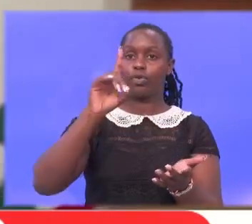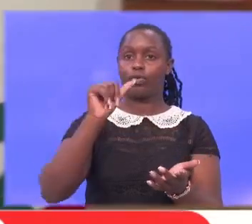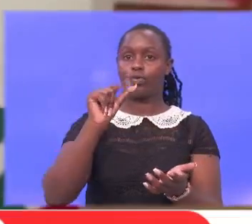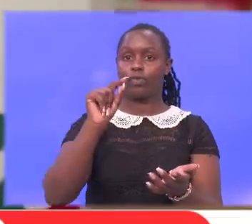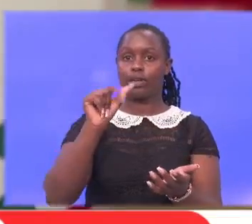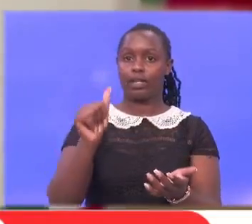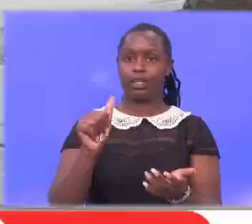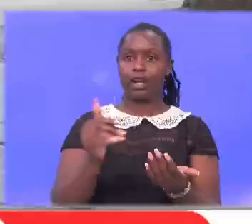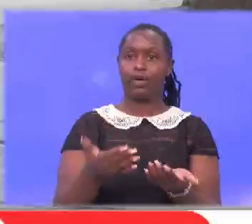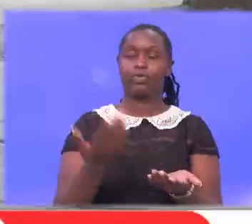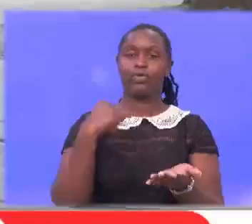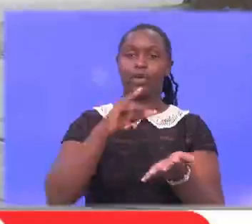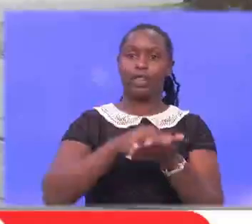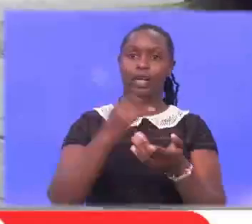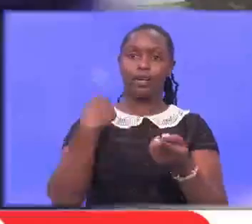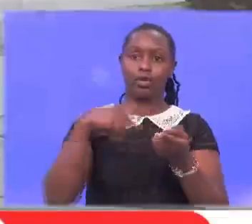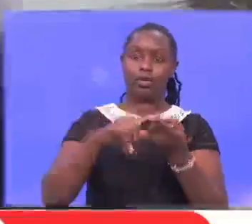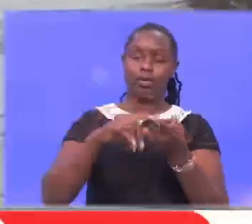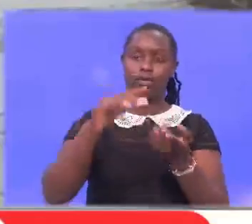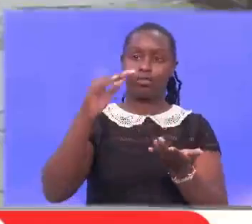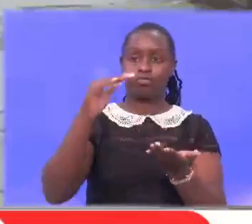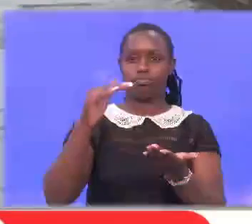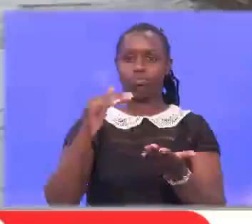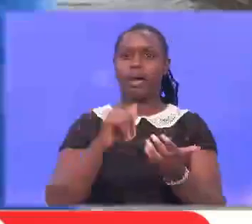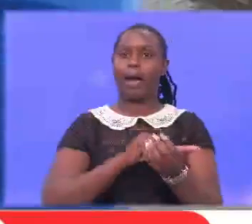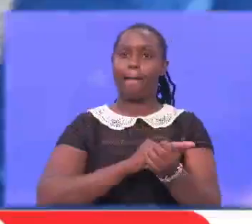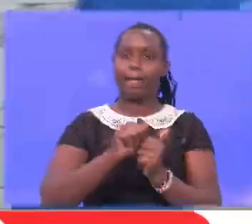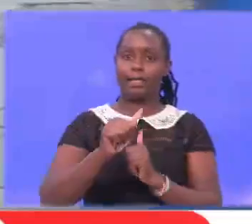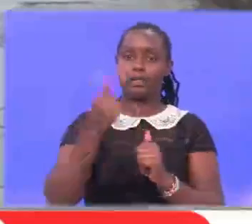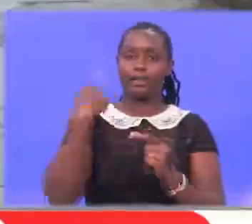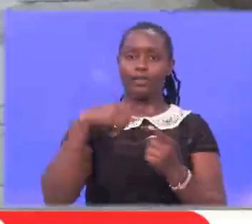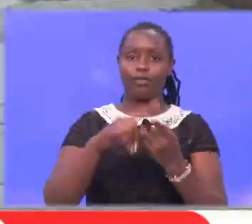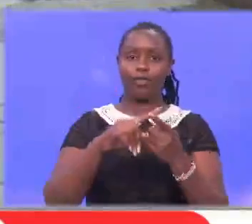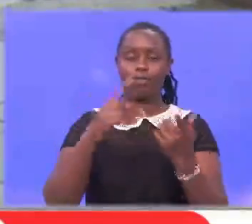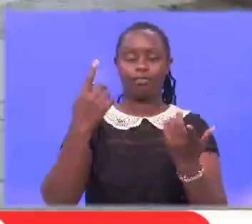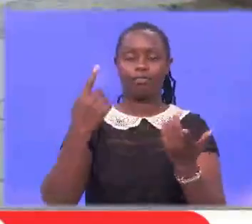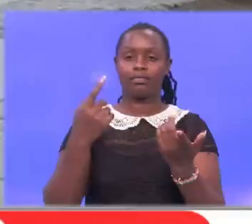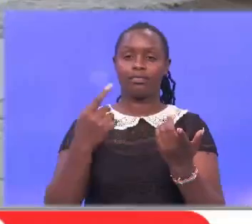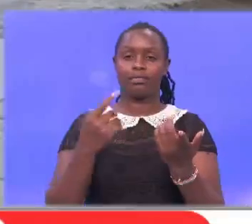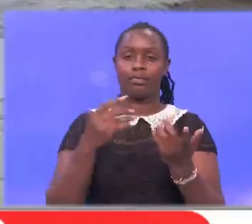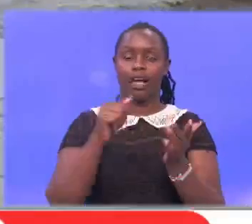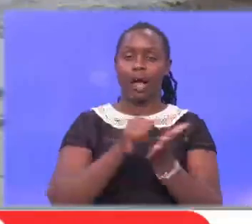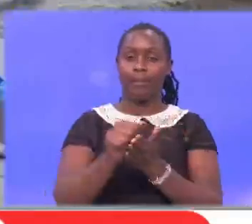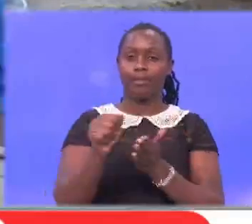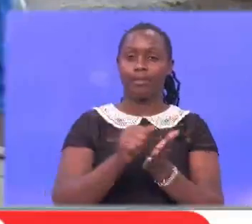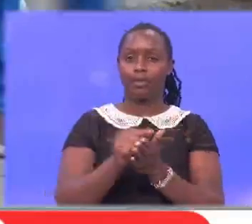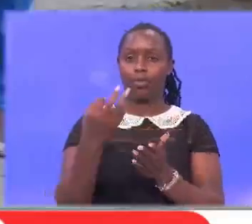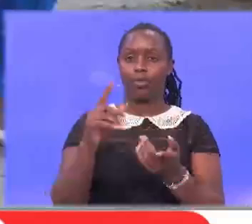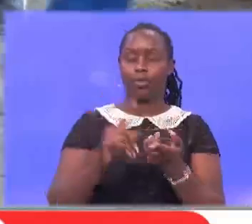kusitisha usaili wa utoaji wa vitambulisho. Grace Kuria Kanja, TV